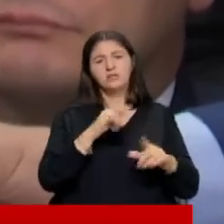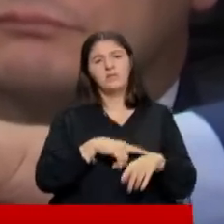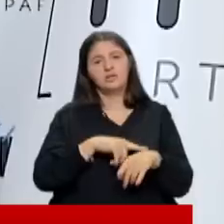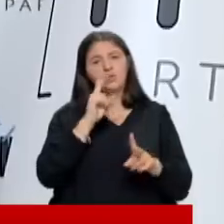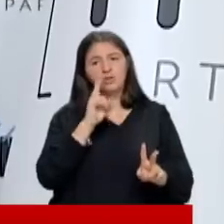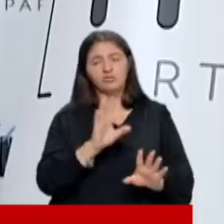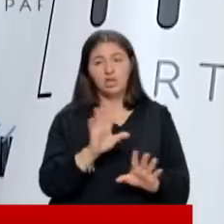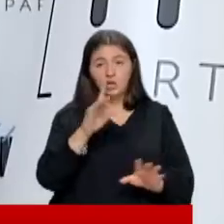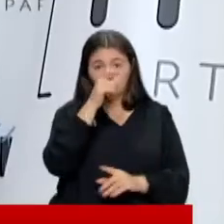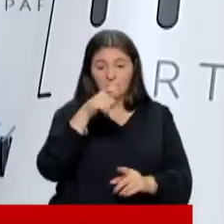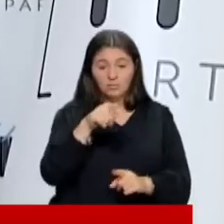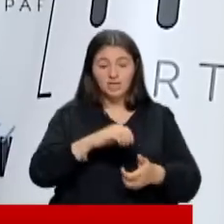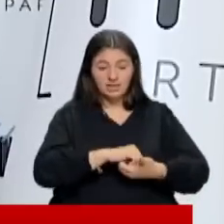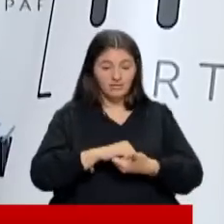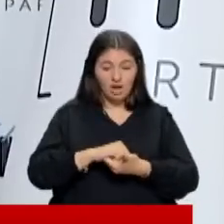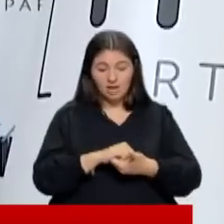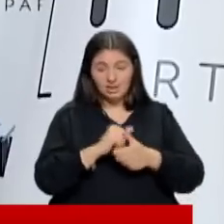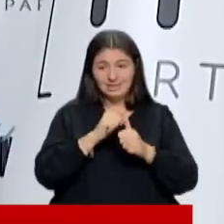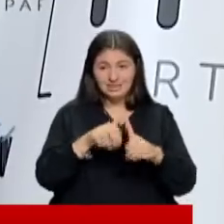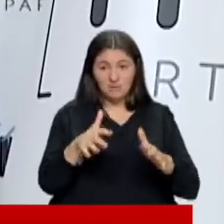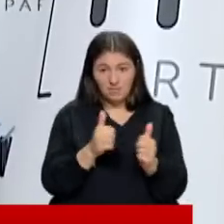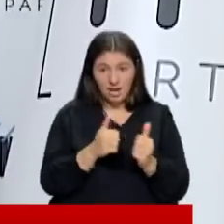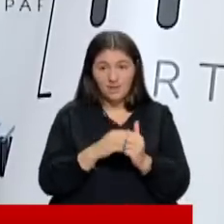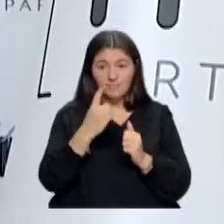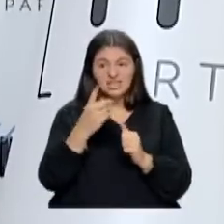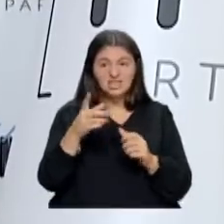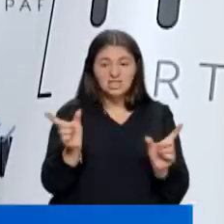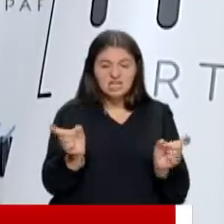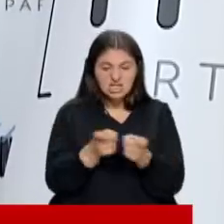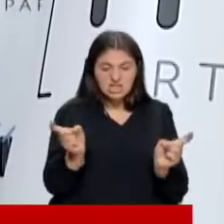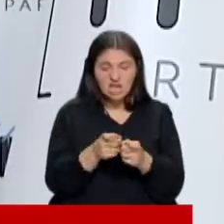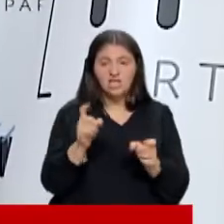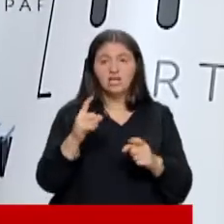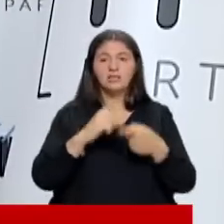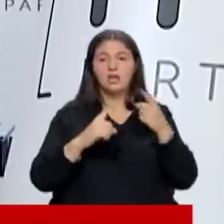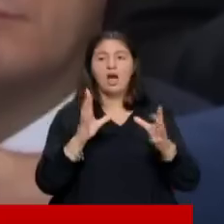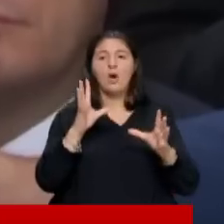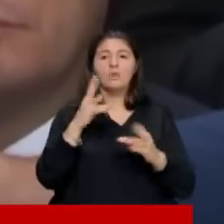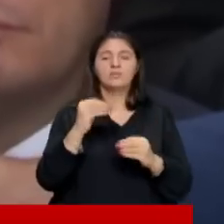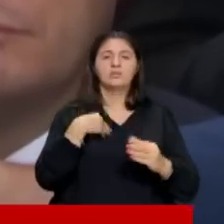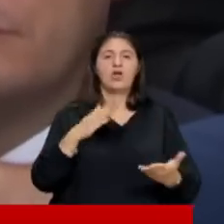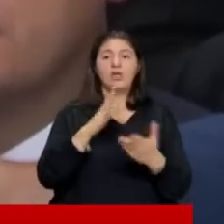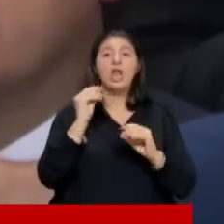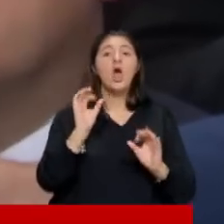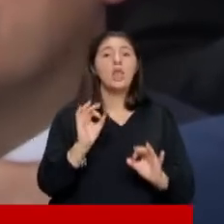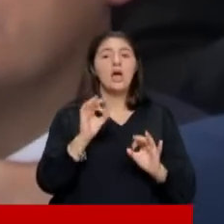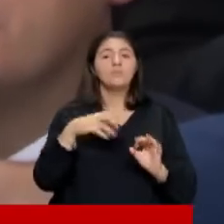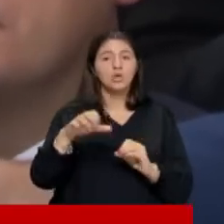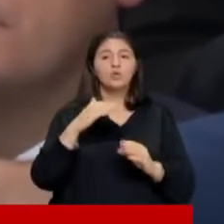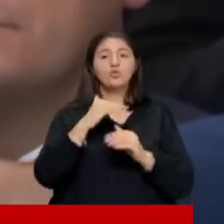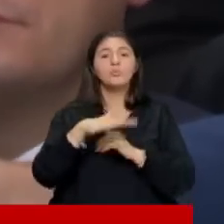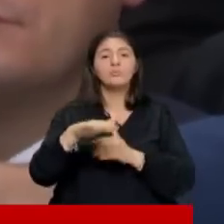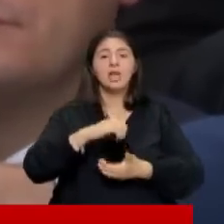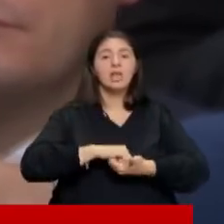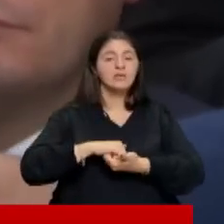gösterecek Türkiye'nin bu ittifaklar mekanizması ile bir Kıskaç siyasetin alınmasına karşıyız en önemli unsurun toplumsal